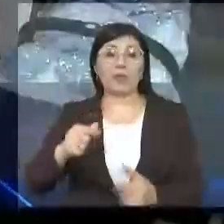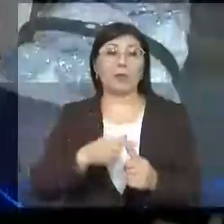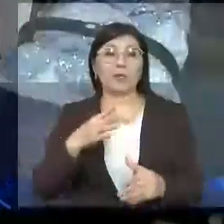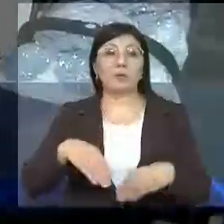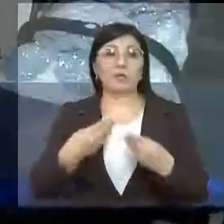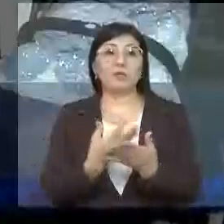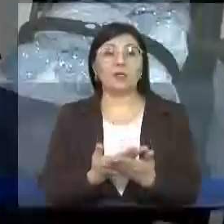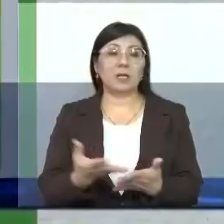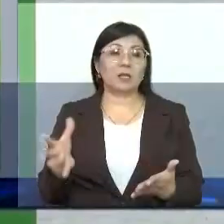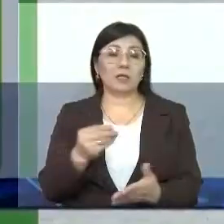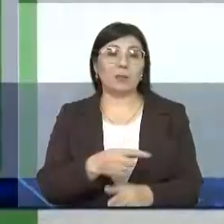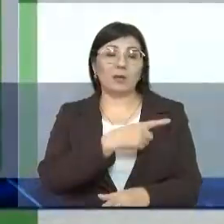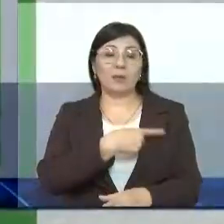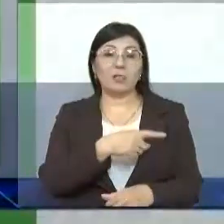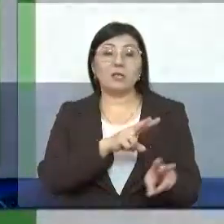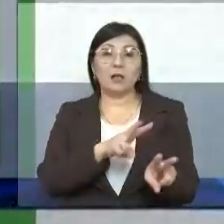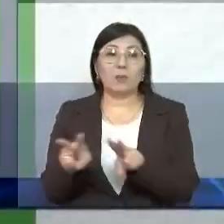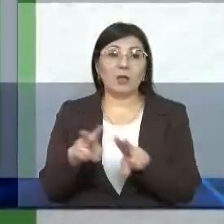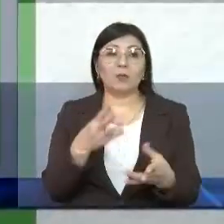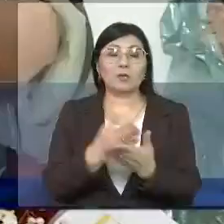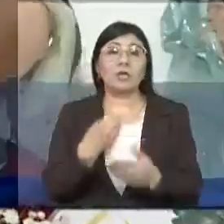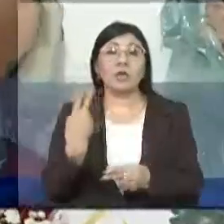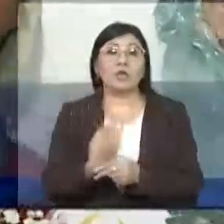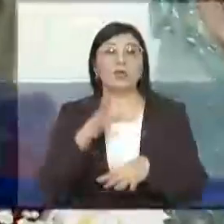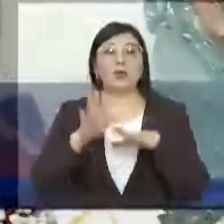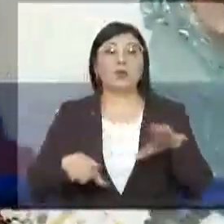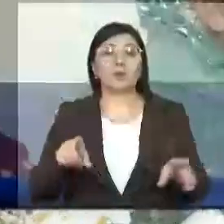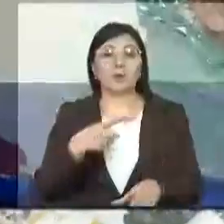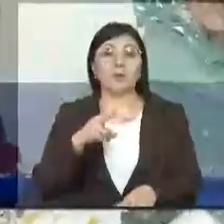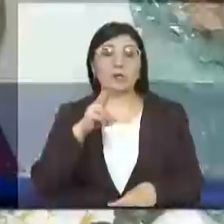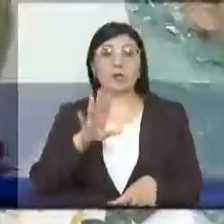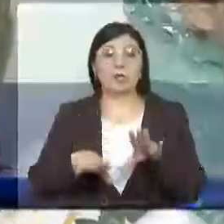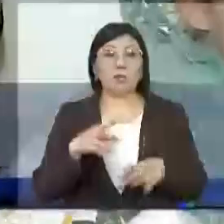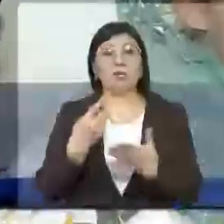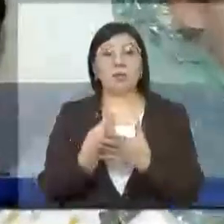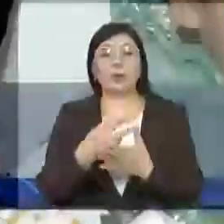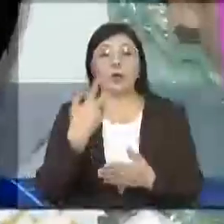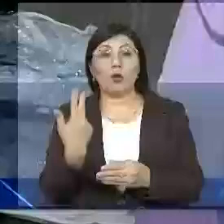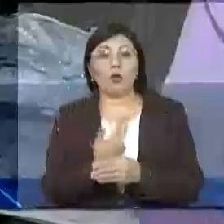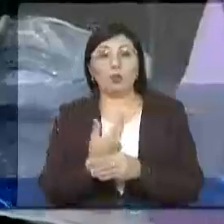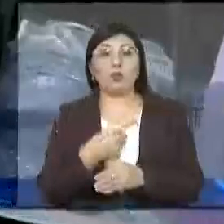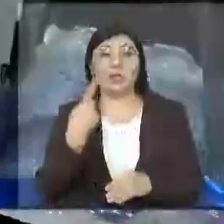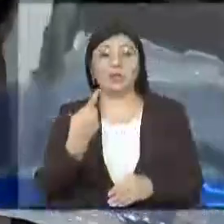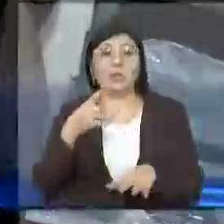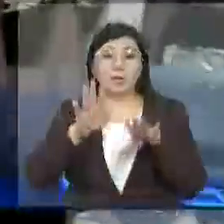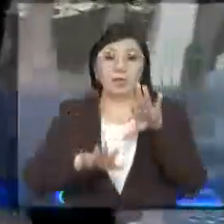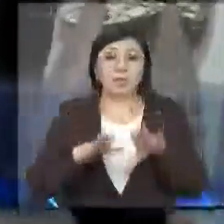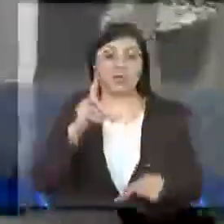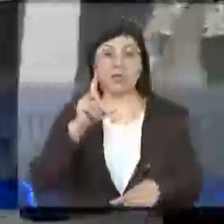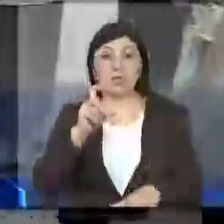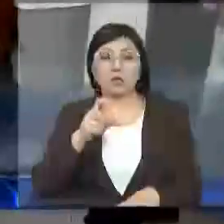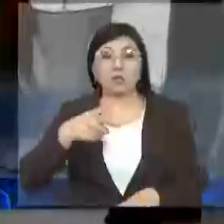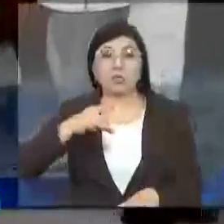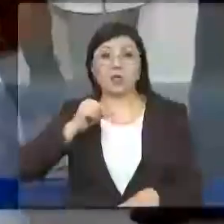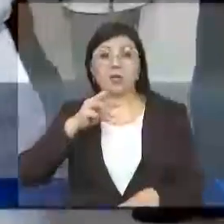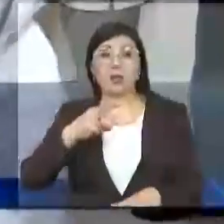сәттен бастап тұрақты медициналық бақылауға алынған. Екеуінің салмағы 1 келі 350 грамм болса, үшіншісі 1 келі 700 грамм. Бұл